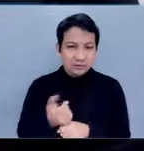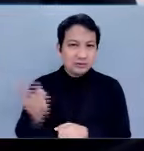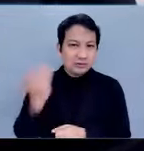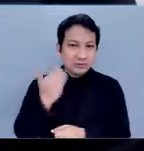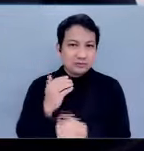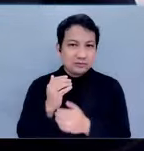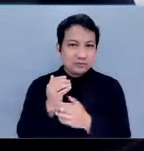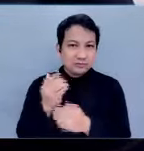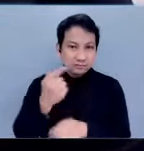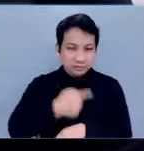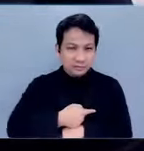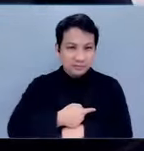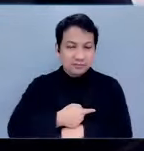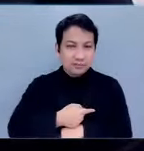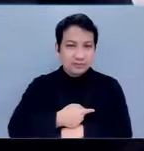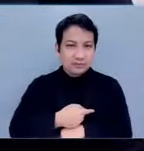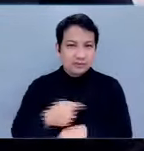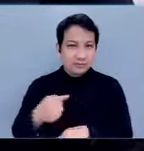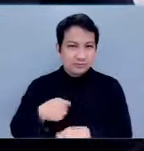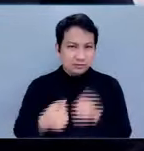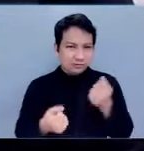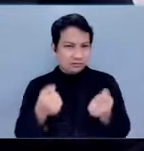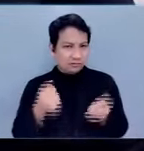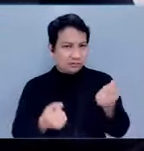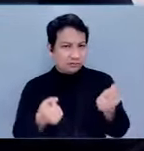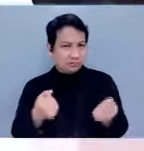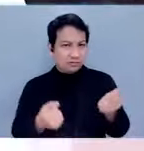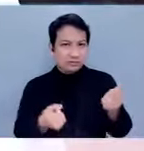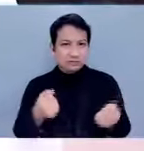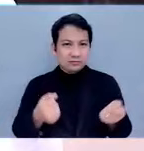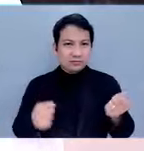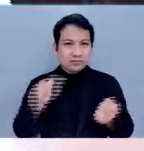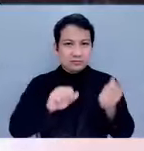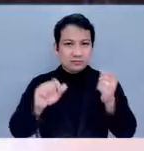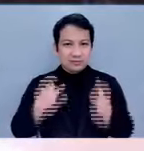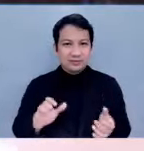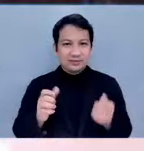Mm-hmm. So ako yung nagde-drive, tapos ako, teka lang, artista ako dito.